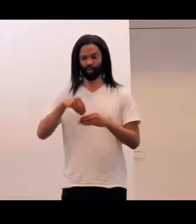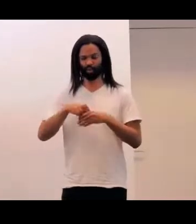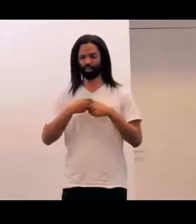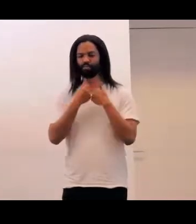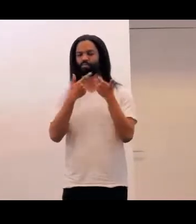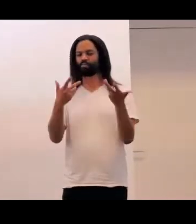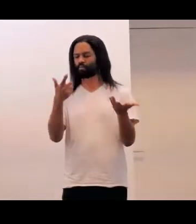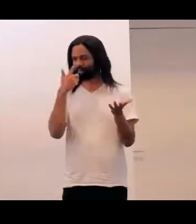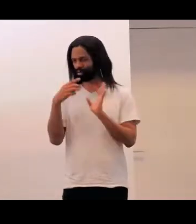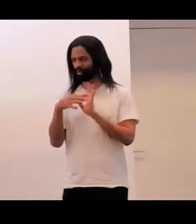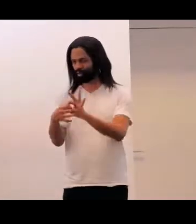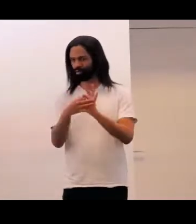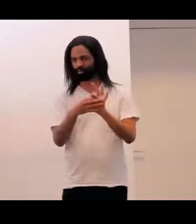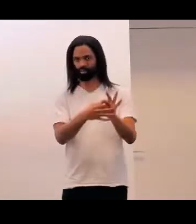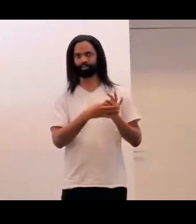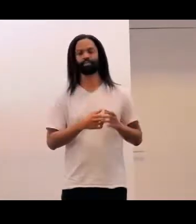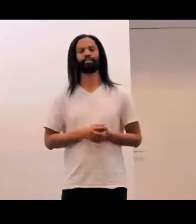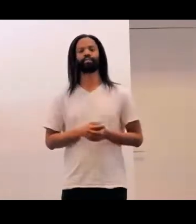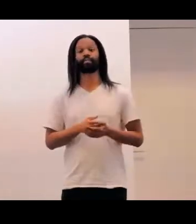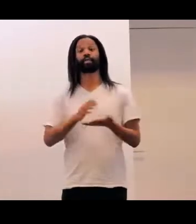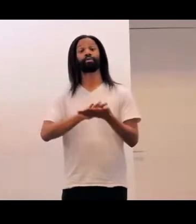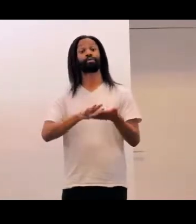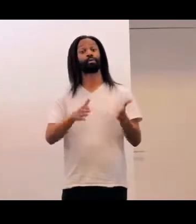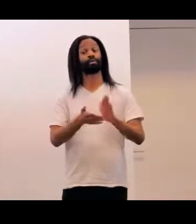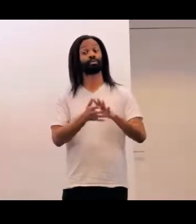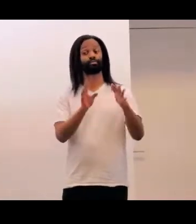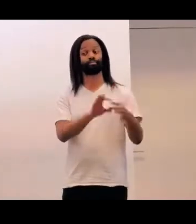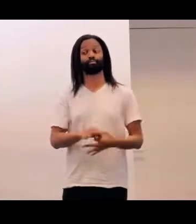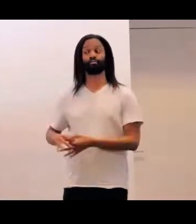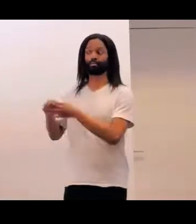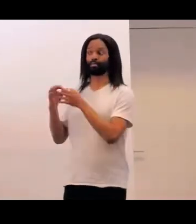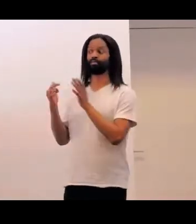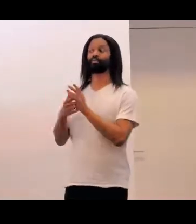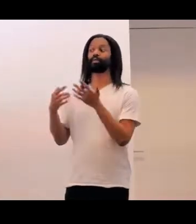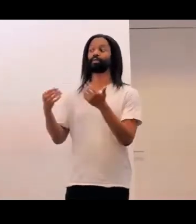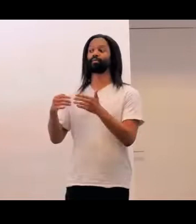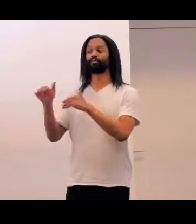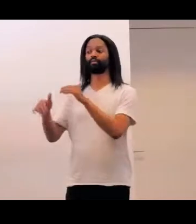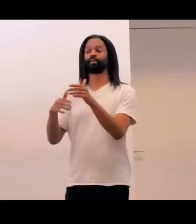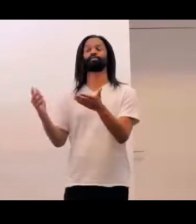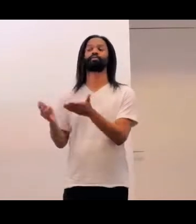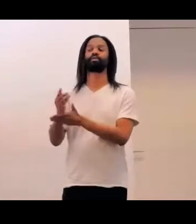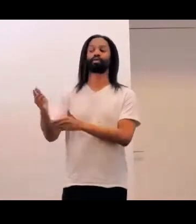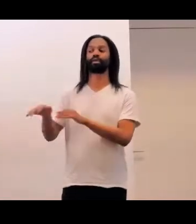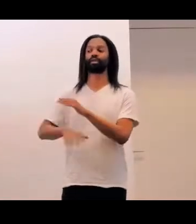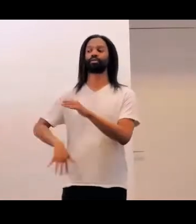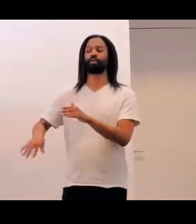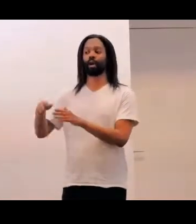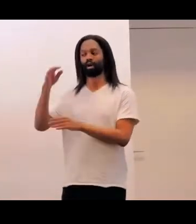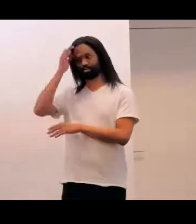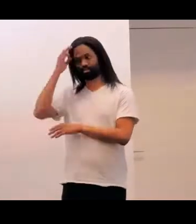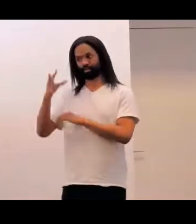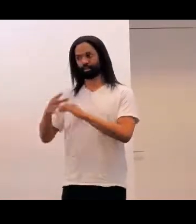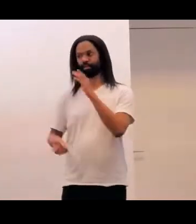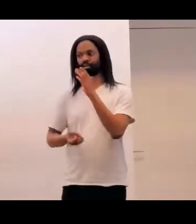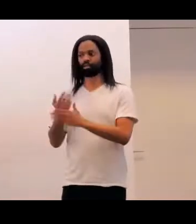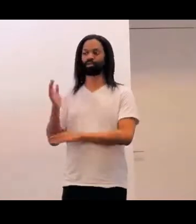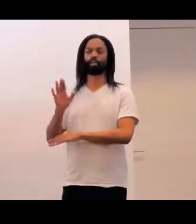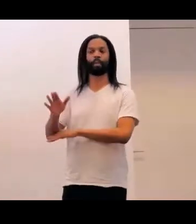Cette association est issue d'une candidature de 2019 à l'appel à projet territoire d'innovation du programme